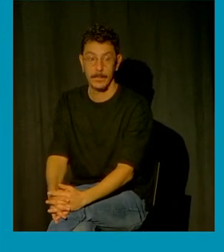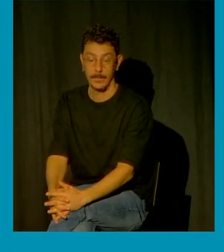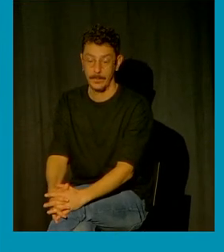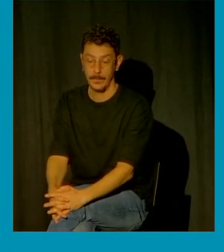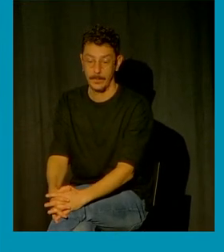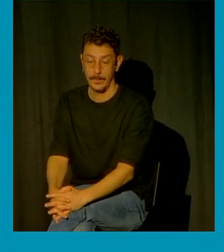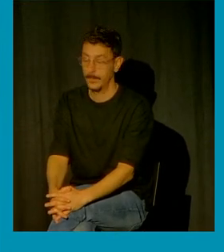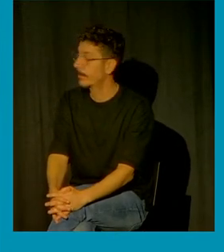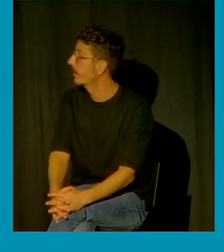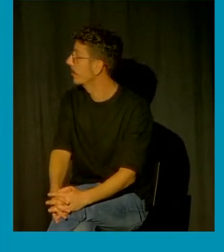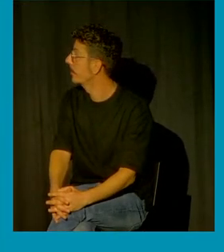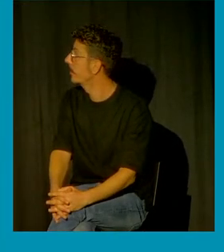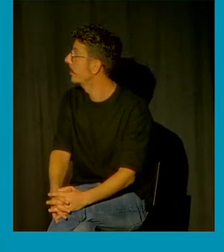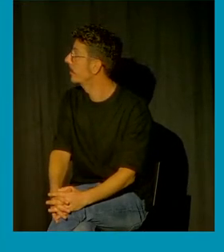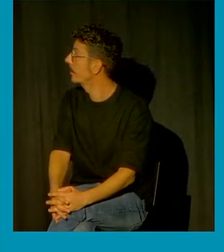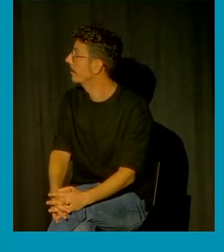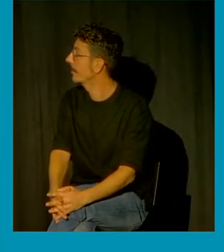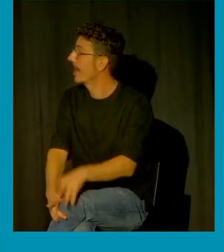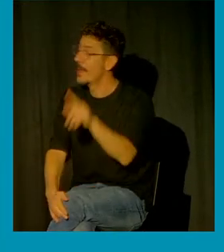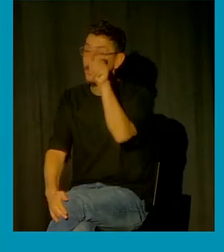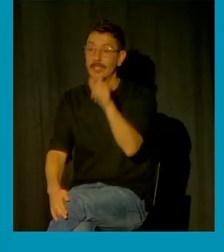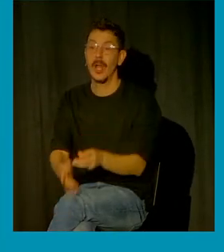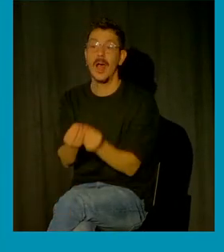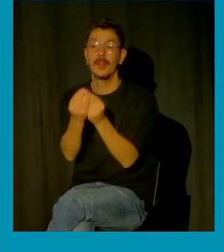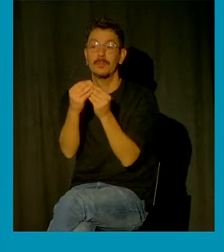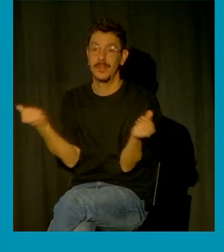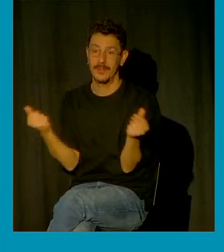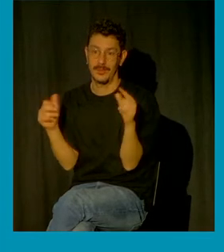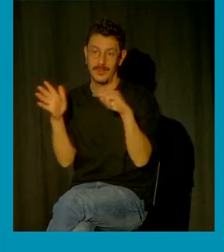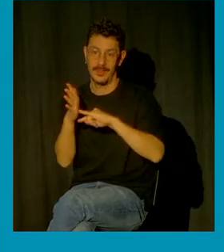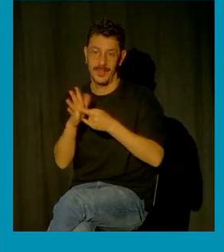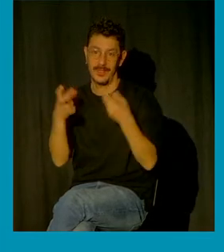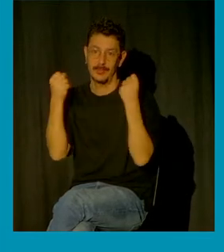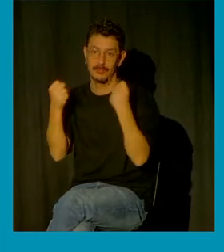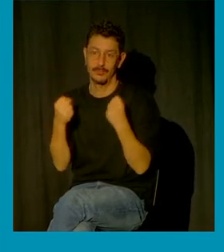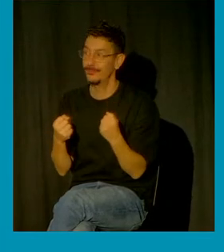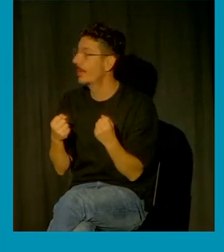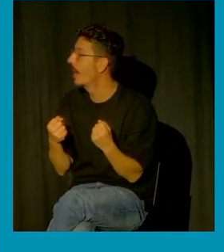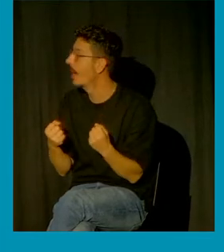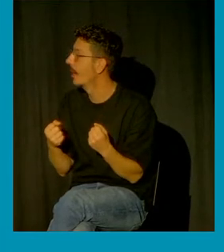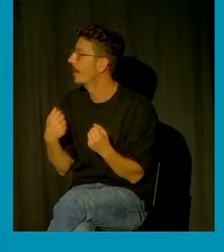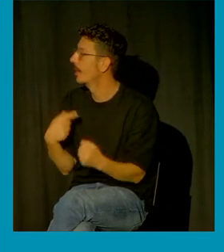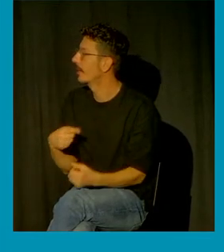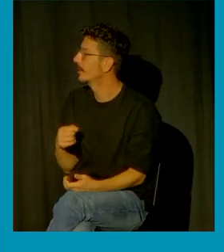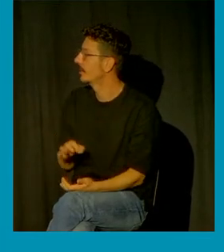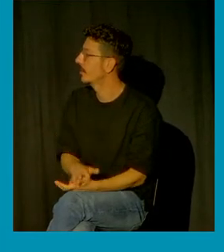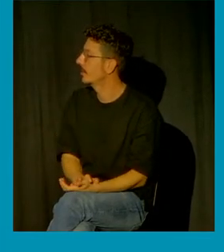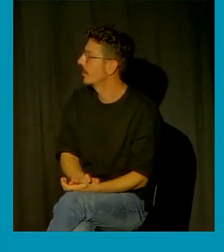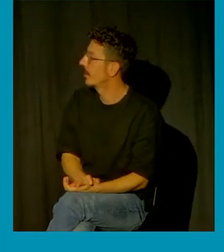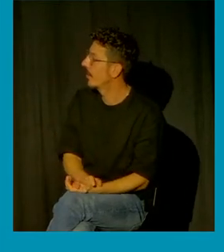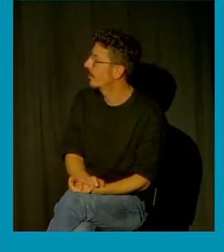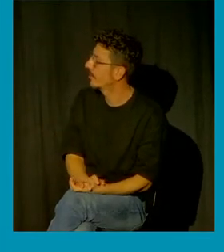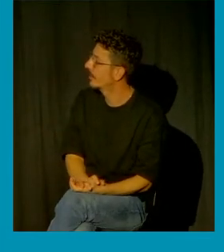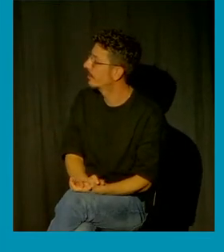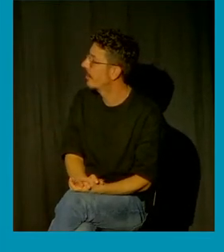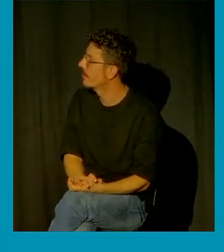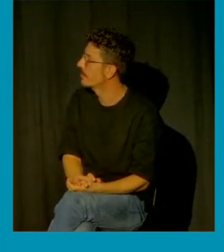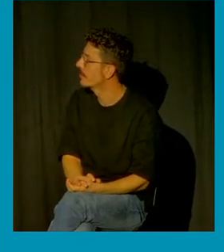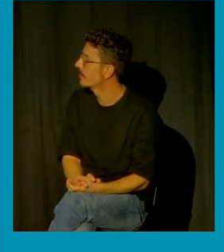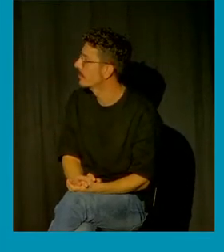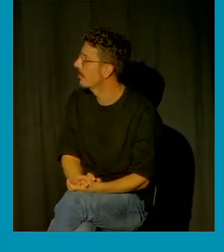crec que la tècnica ha desaparegut en aquest moment ups sí endavant perfecte som-hi